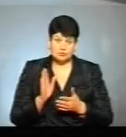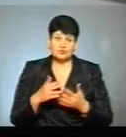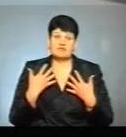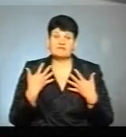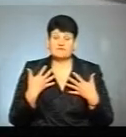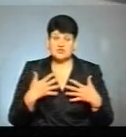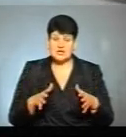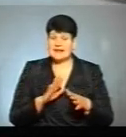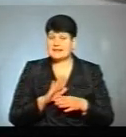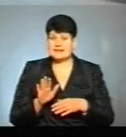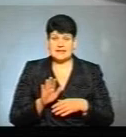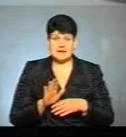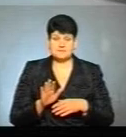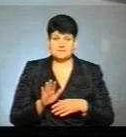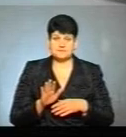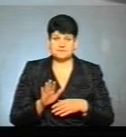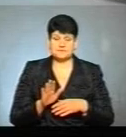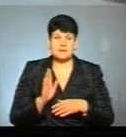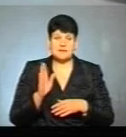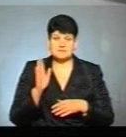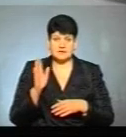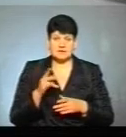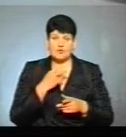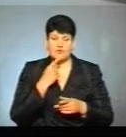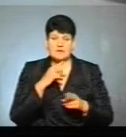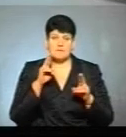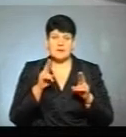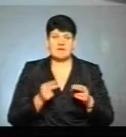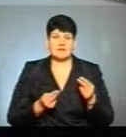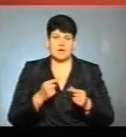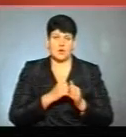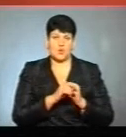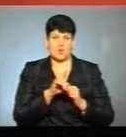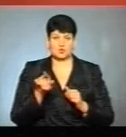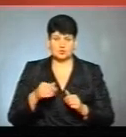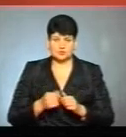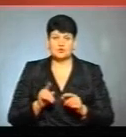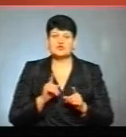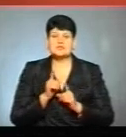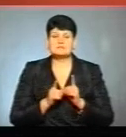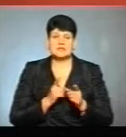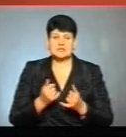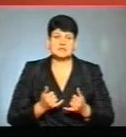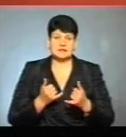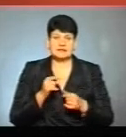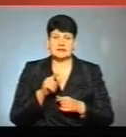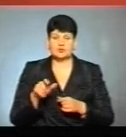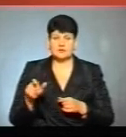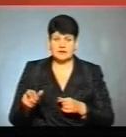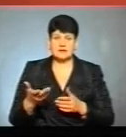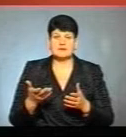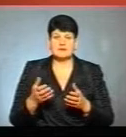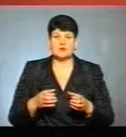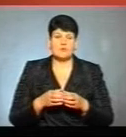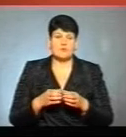вже не на перспективу визначати правила гри для кожного. Скажіть, що зміниться для тих людей, все-таки